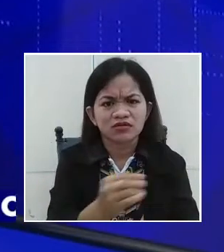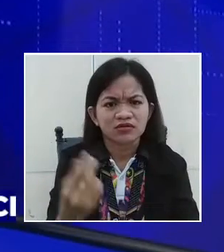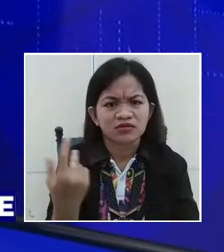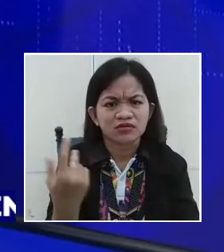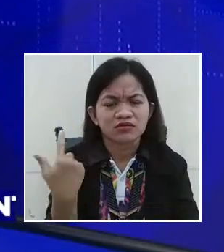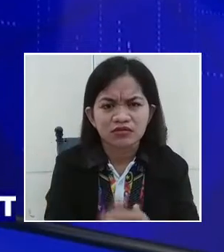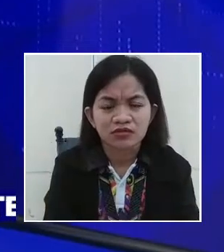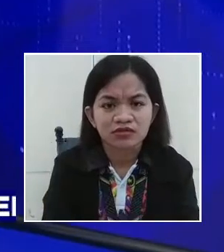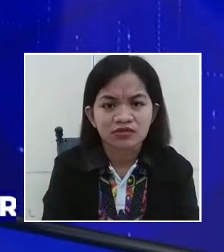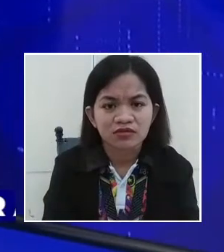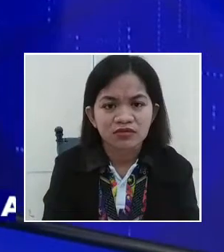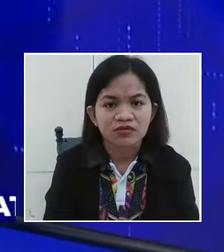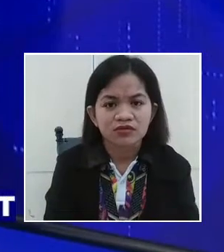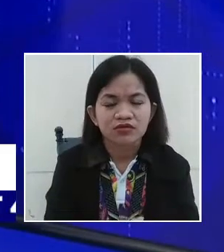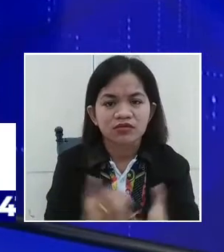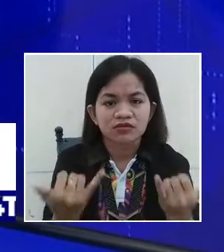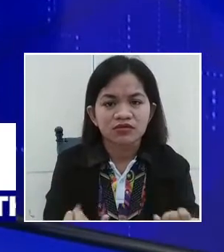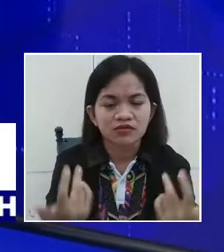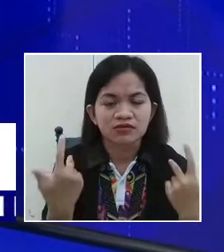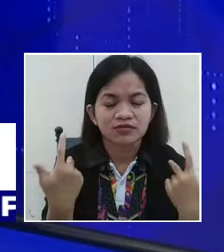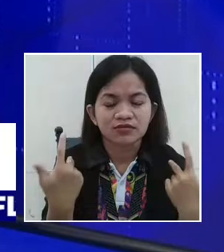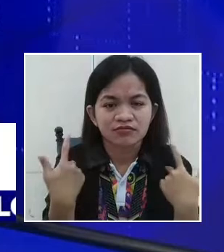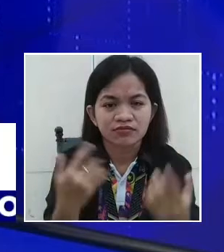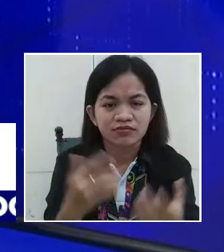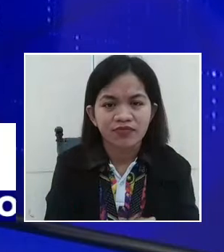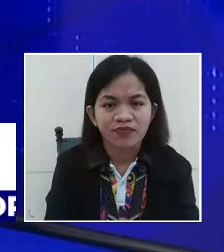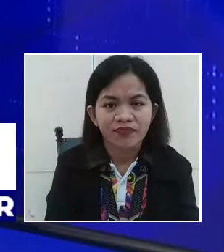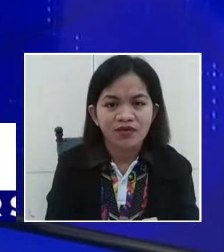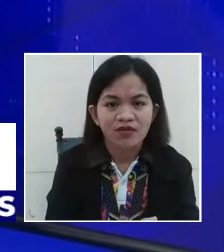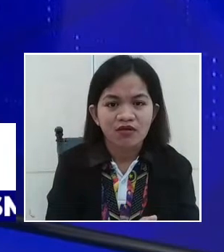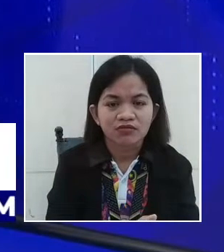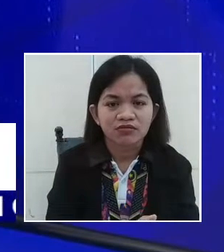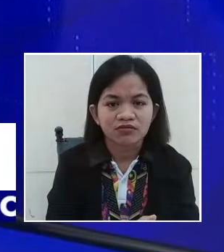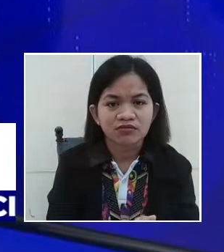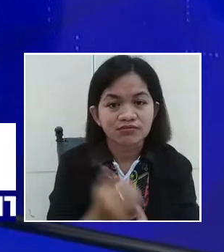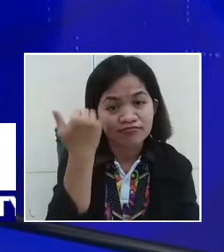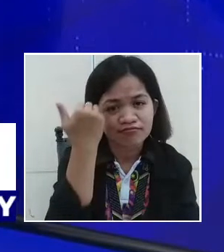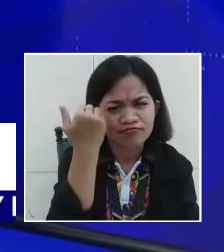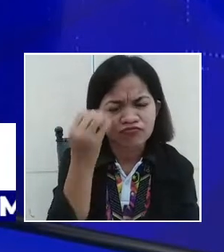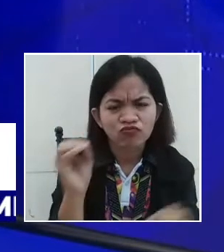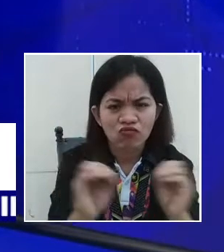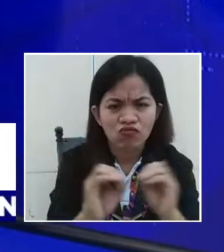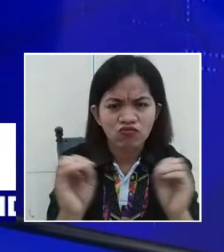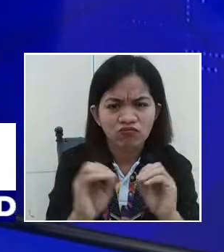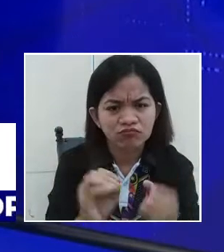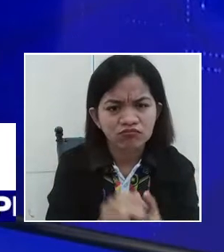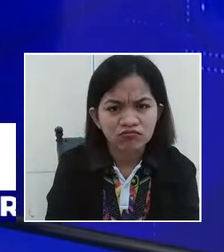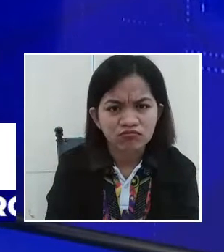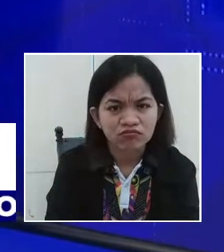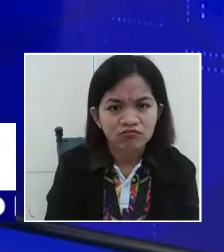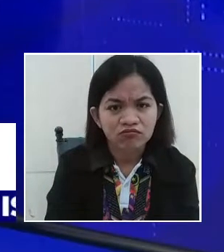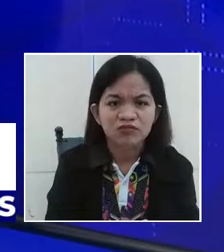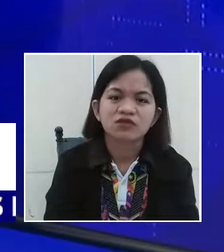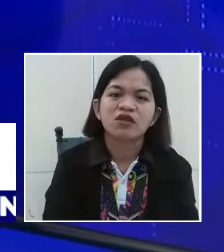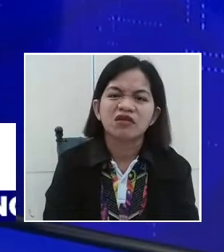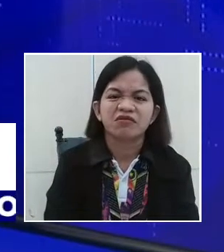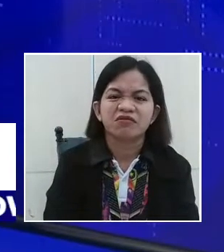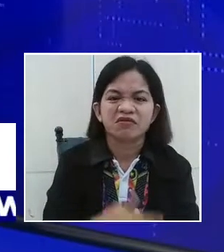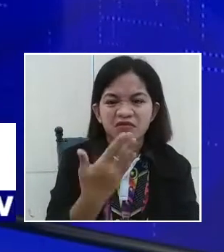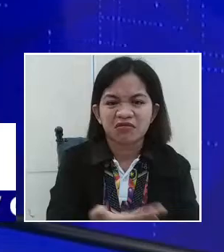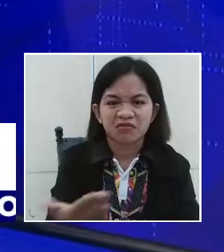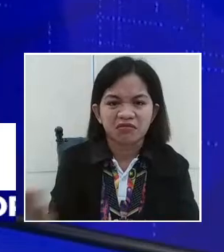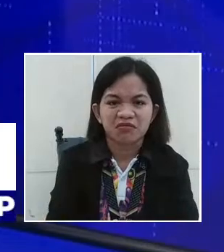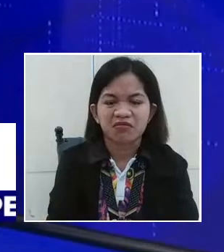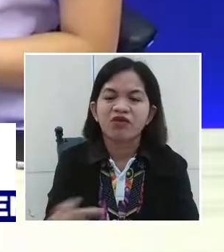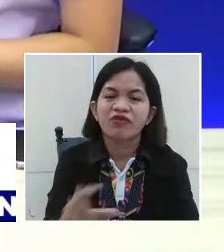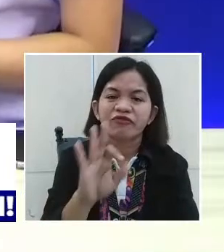ito hong halimbawa ang kawalan ng istruktura, kasi alam niyo ho, Mamay, sa Republic